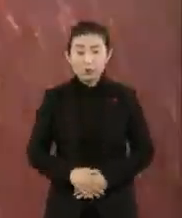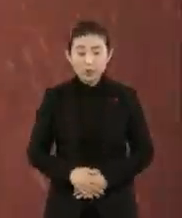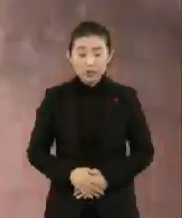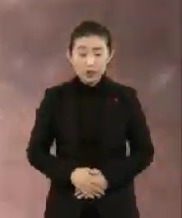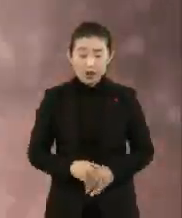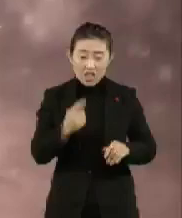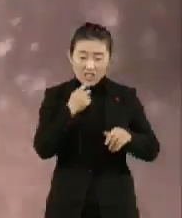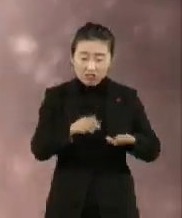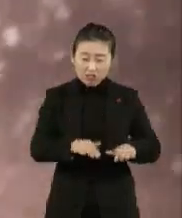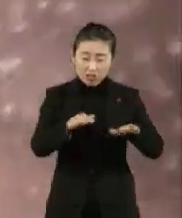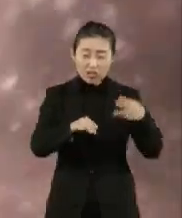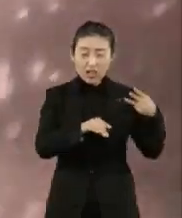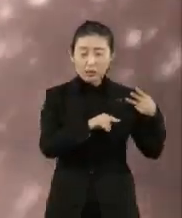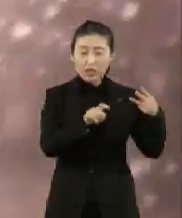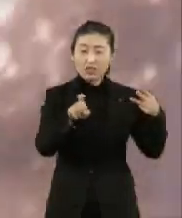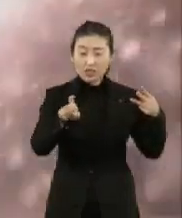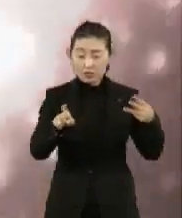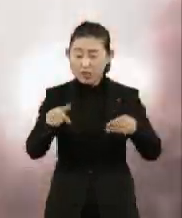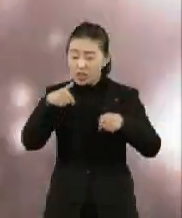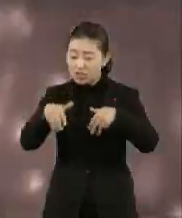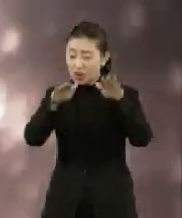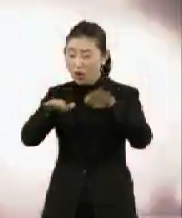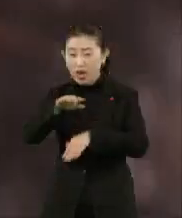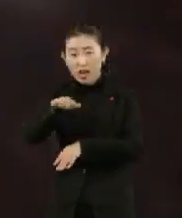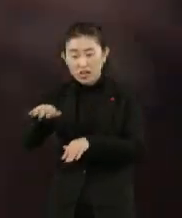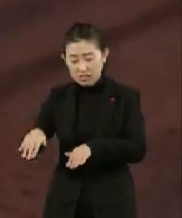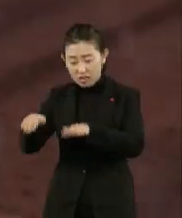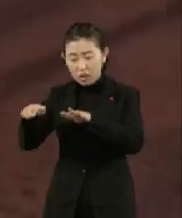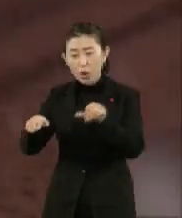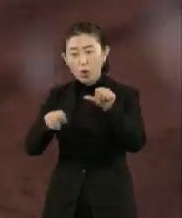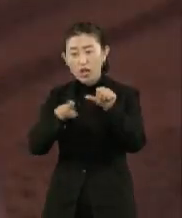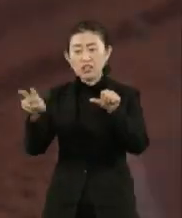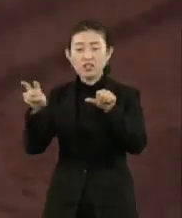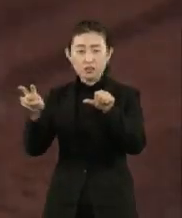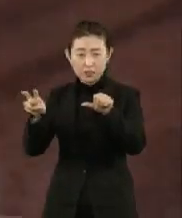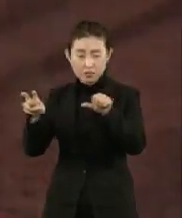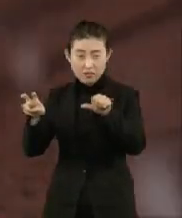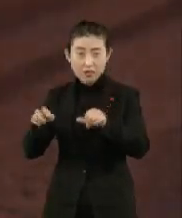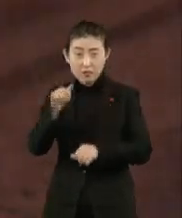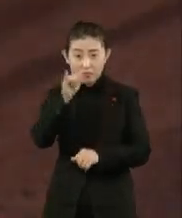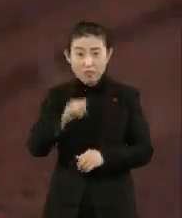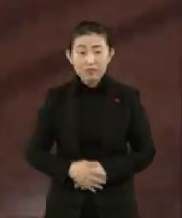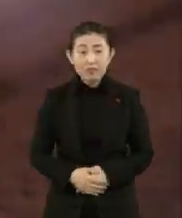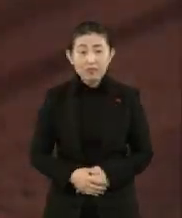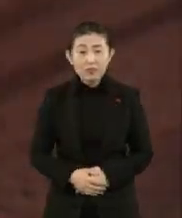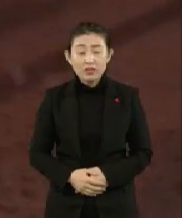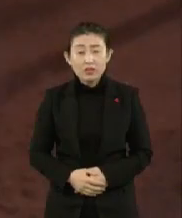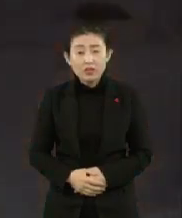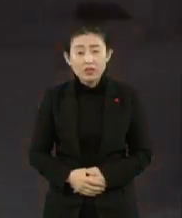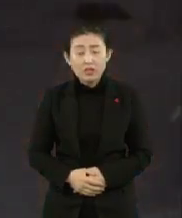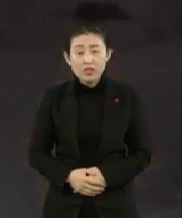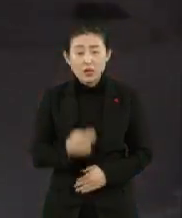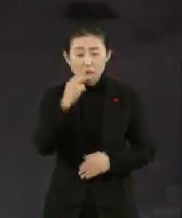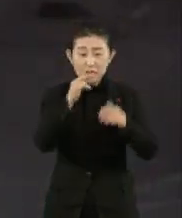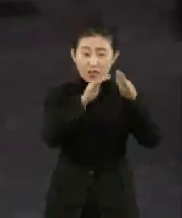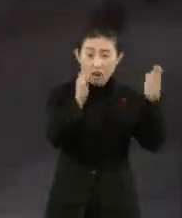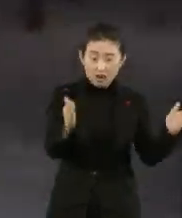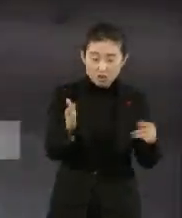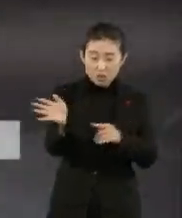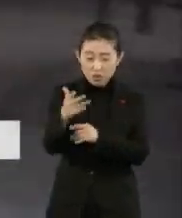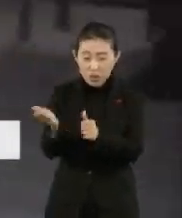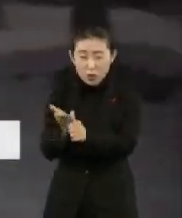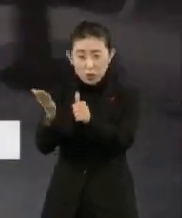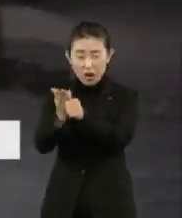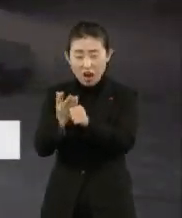지역은 3에서 10cm, 서해안에는 5에서 20cm 큰 눈이 예보됐습니다. 관계당국은 비닐하우스와